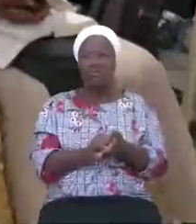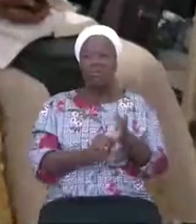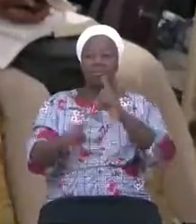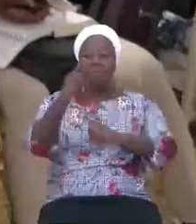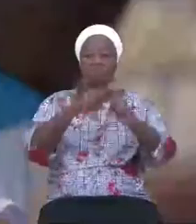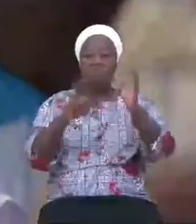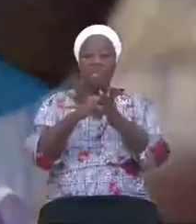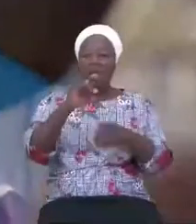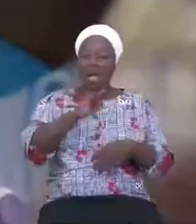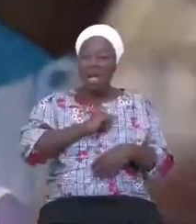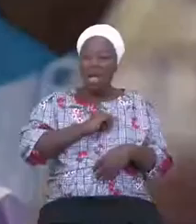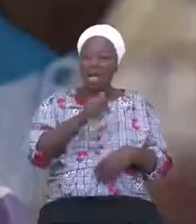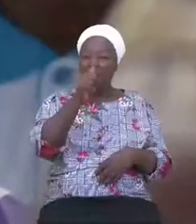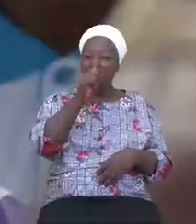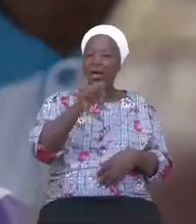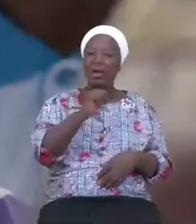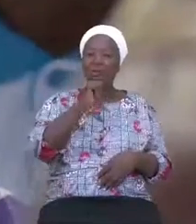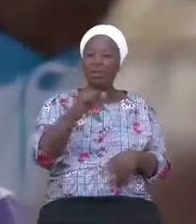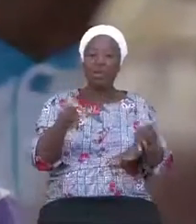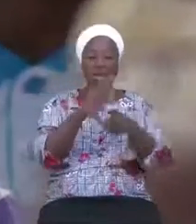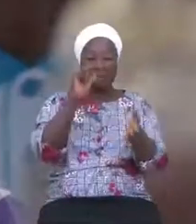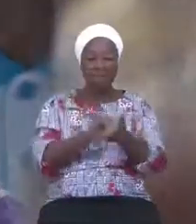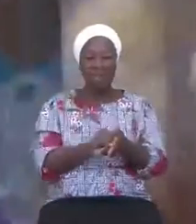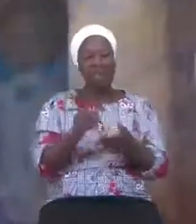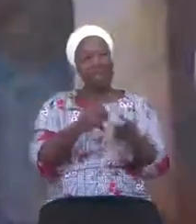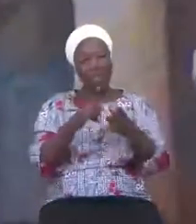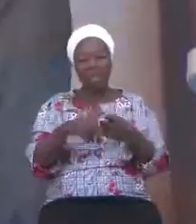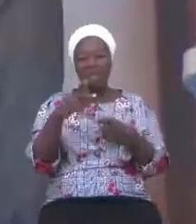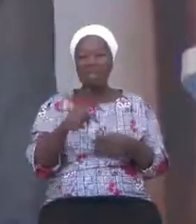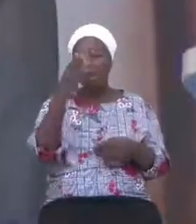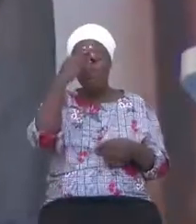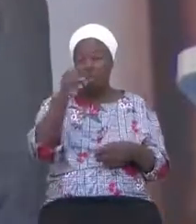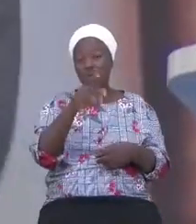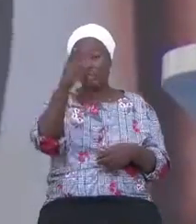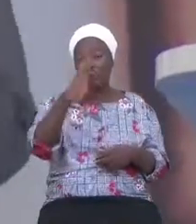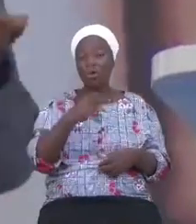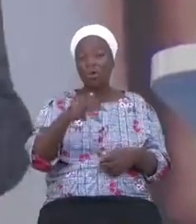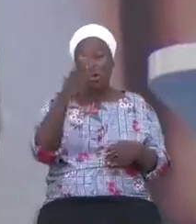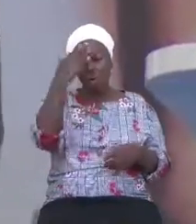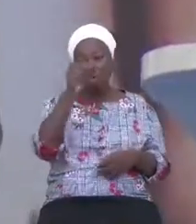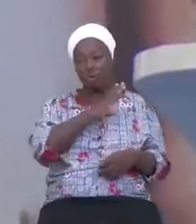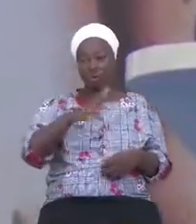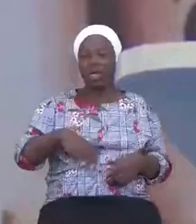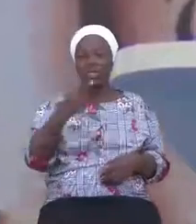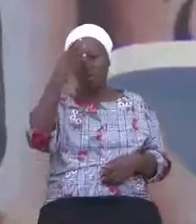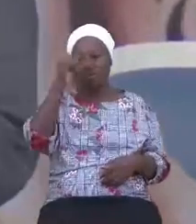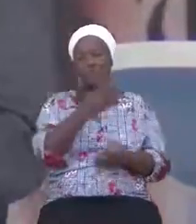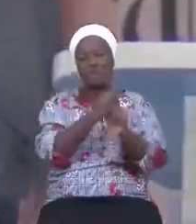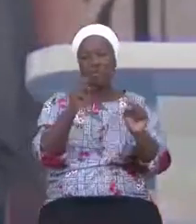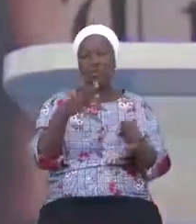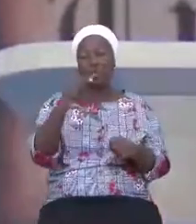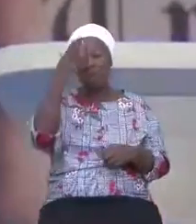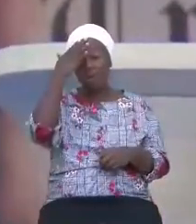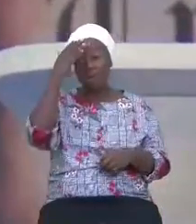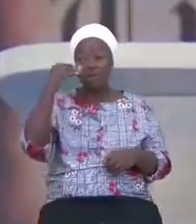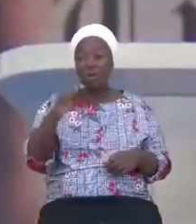ça. Et la connaissance de Dieu, la connaissance de Christ, la connaissance du salut, la